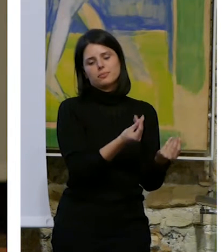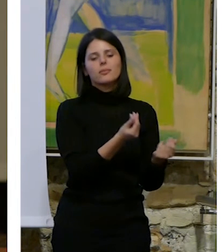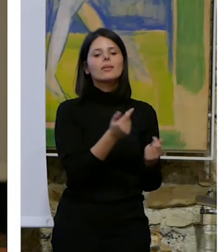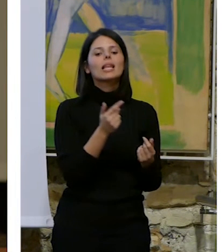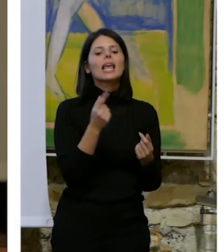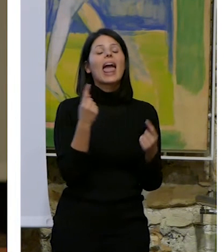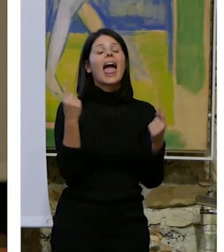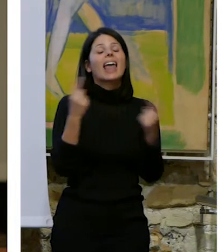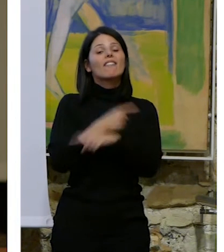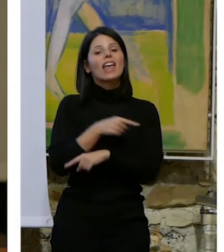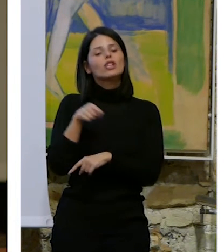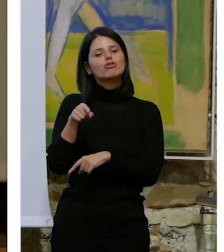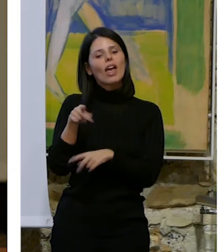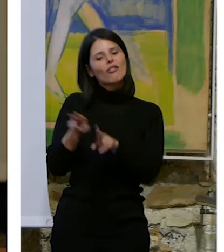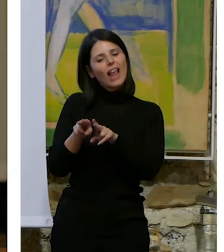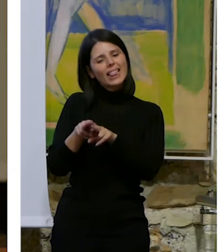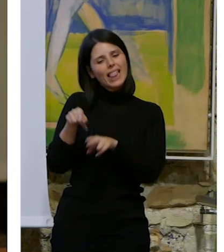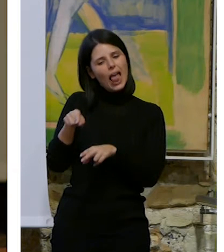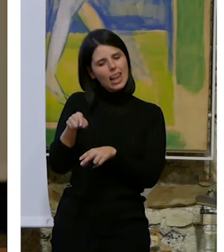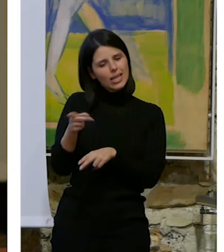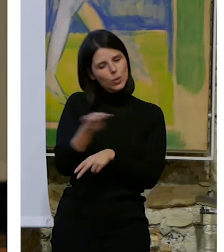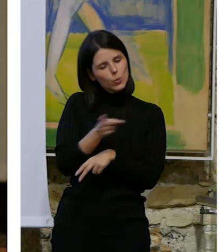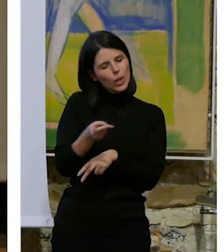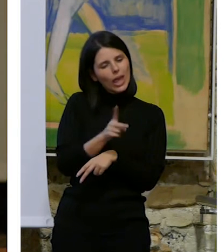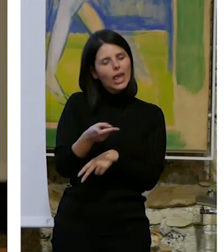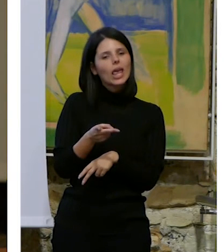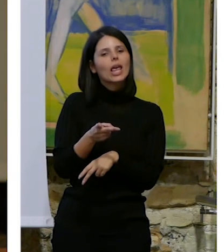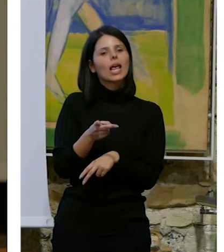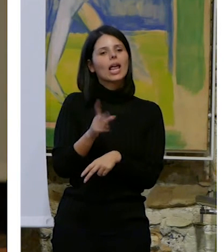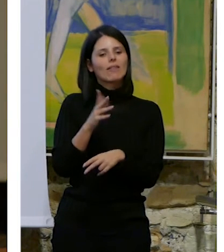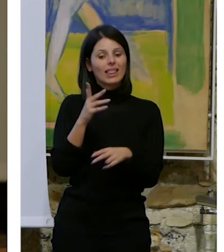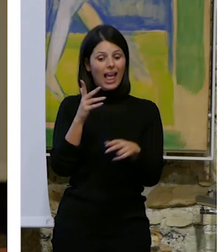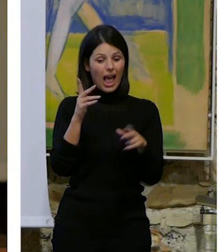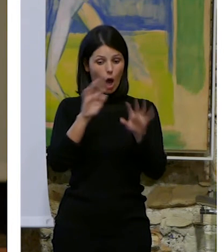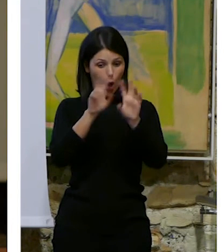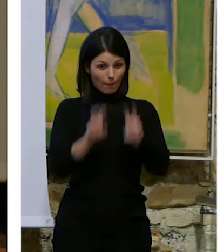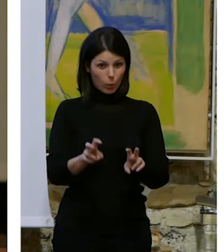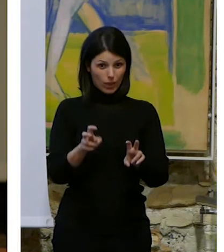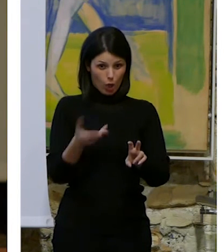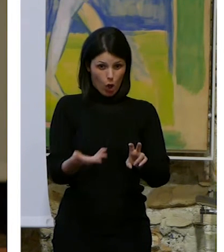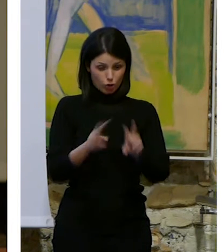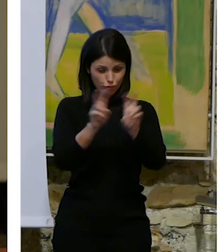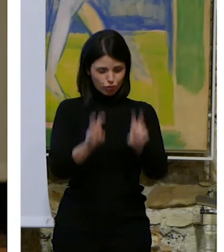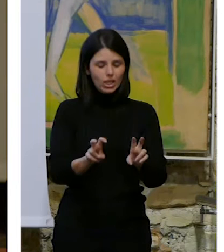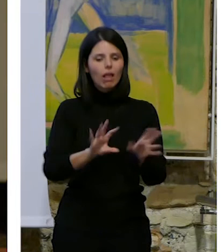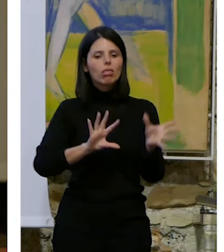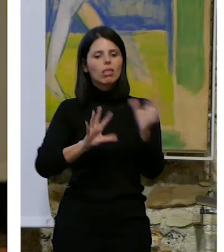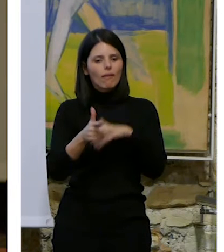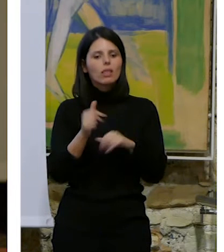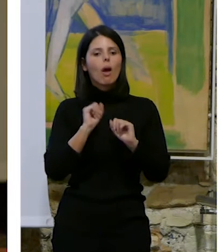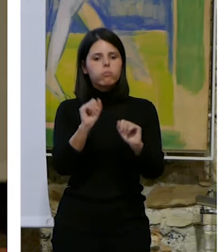invece i fratelli Mandelbrot inseriti nel sistema del computer di oggi possono formare